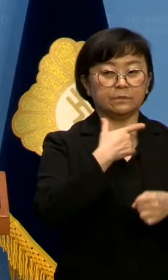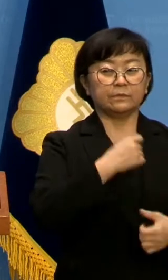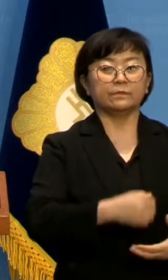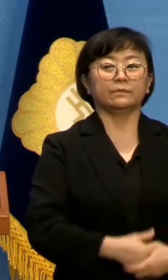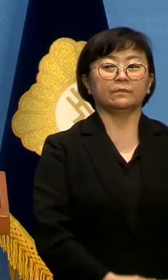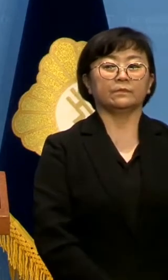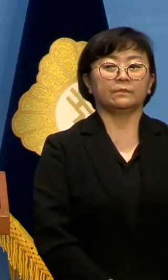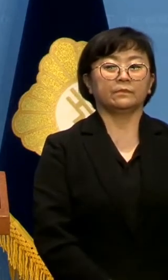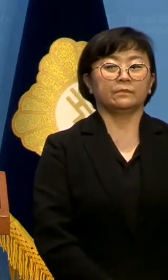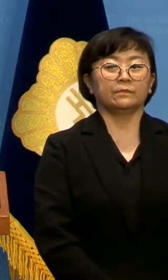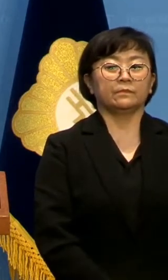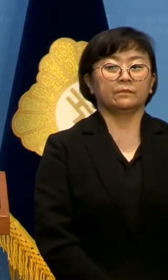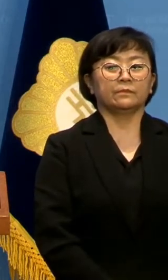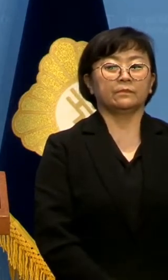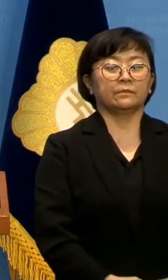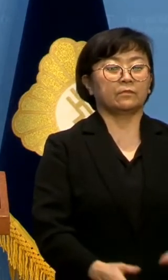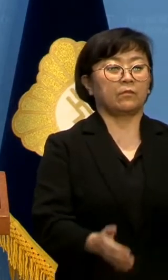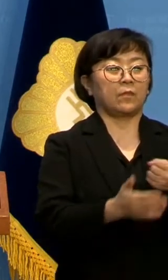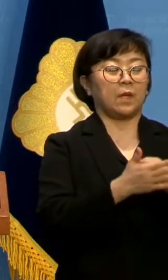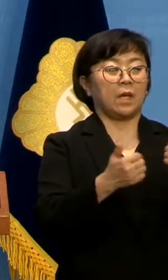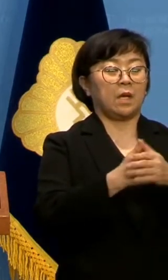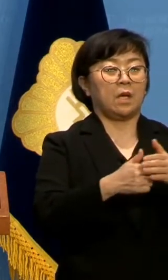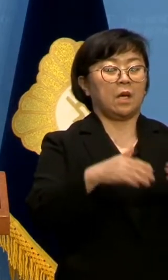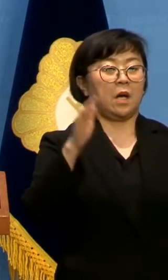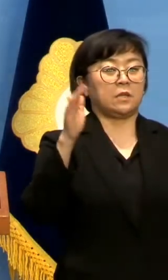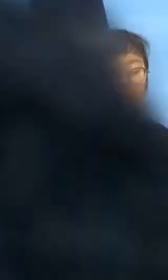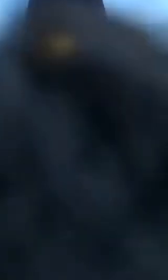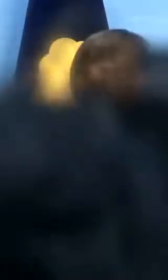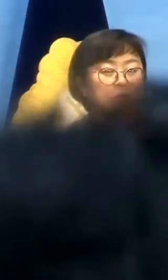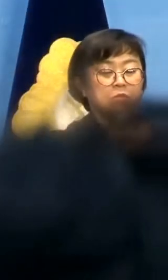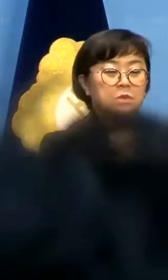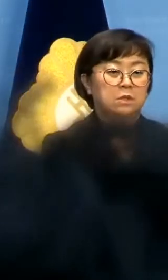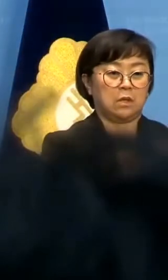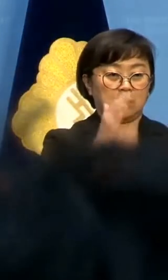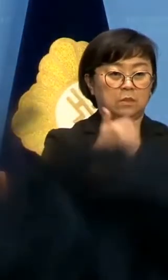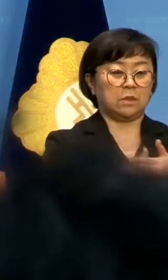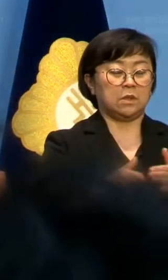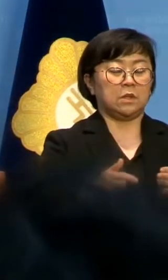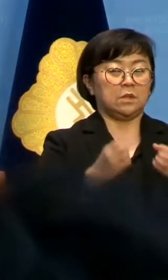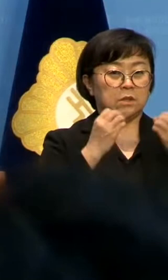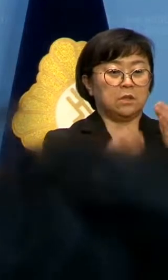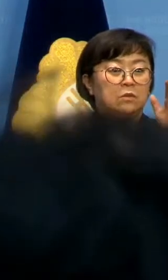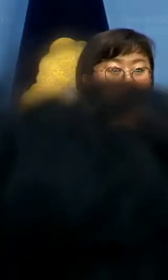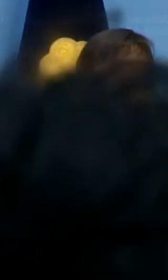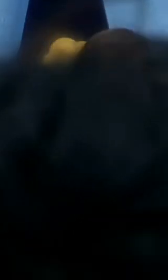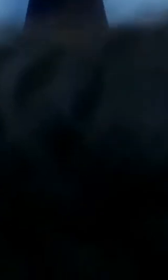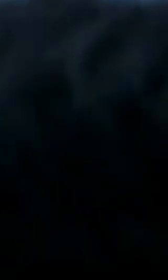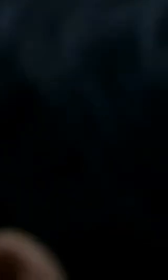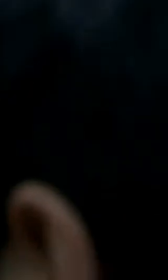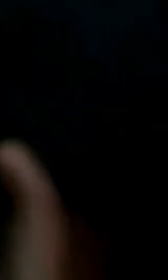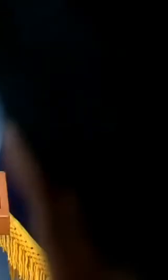합니다. 이에 과외학급 문제 대응을 넘어서 신도시